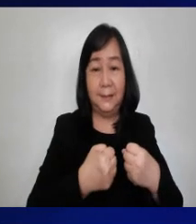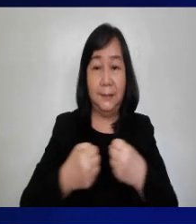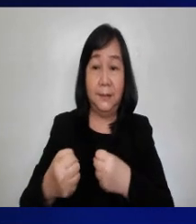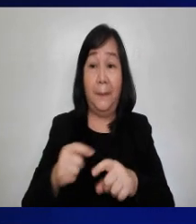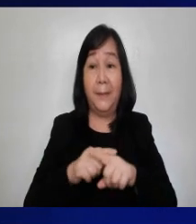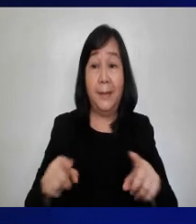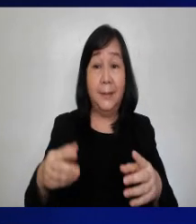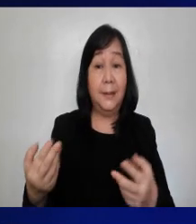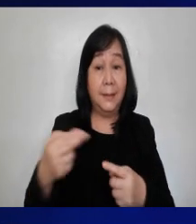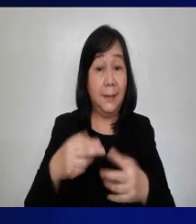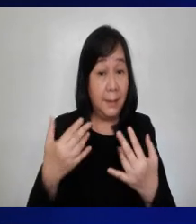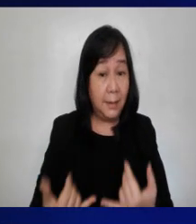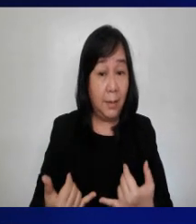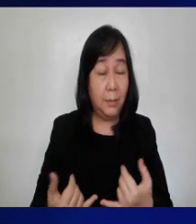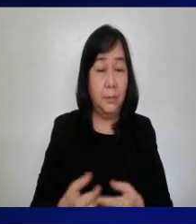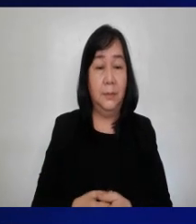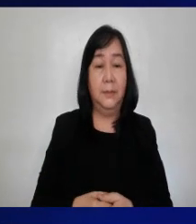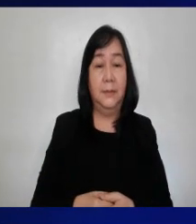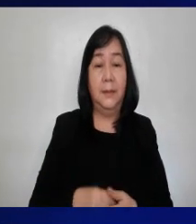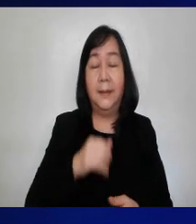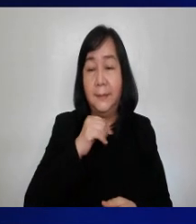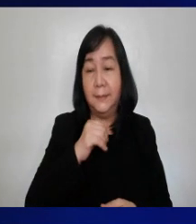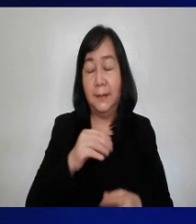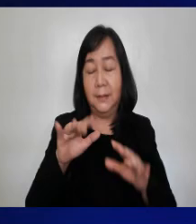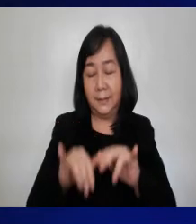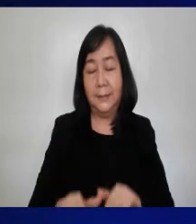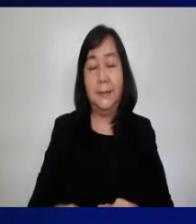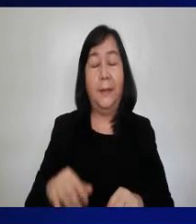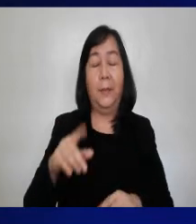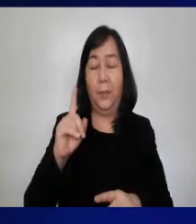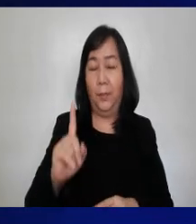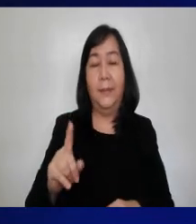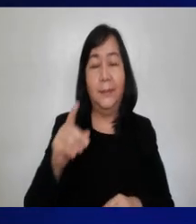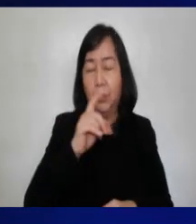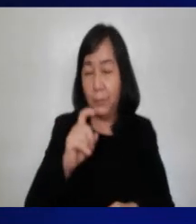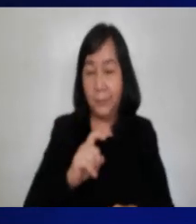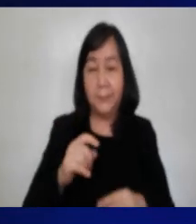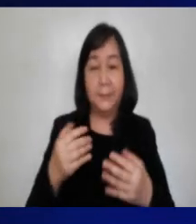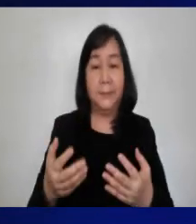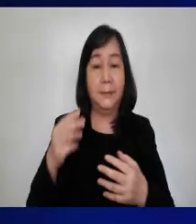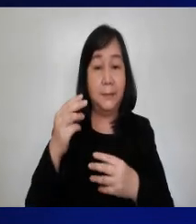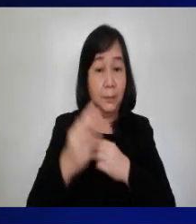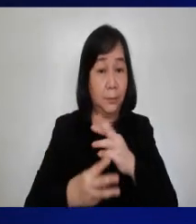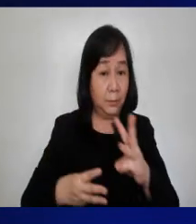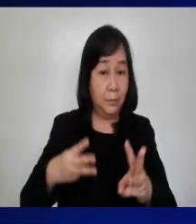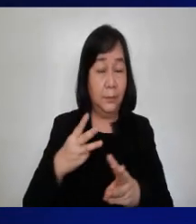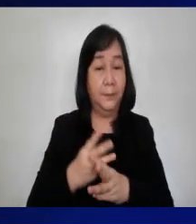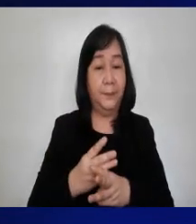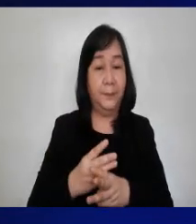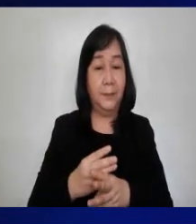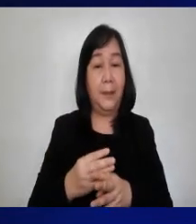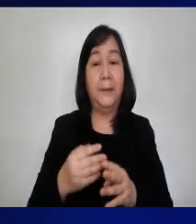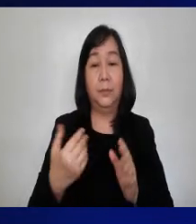Ngunit hanggang ngayon, ito ay nananatiling isa sa pinakamatandang lungsod sa mundo. Isang patunay